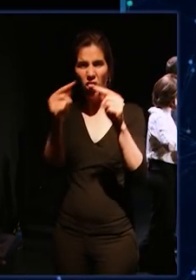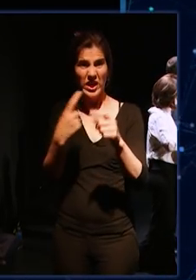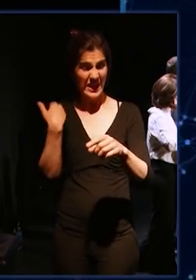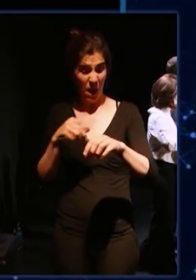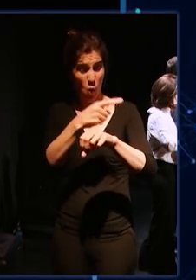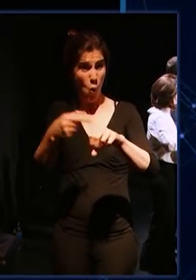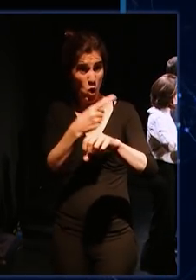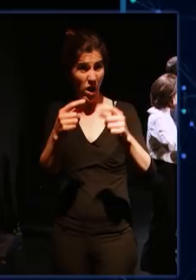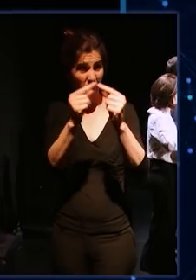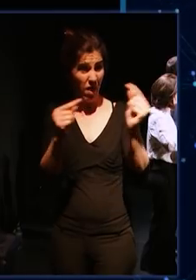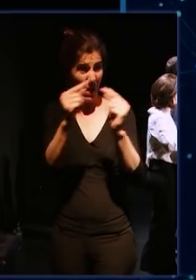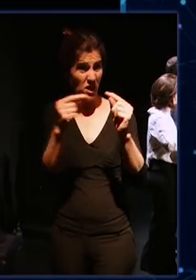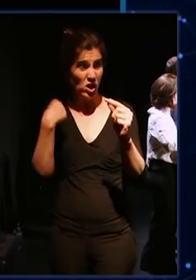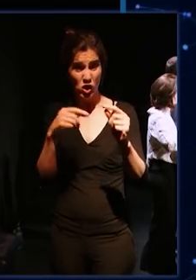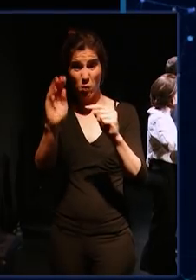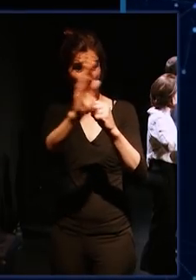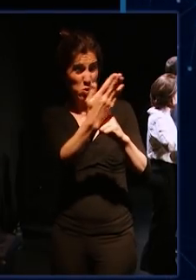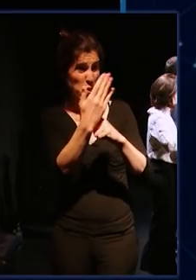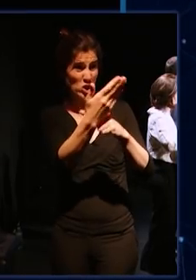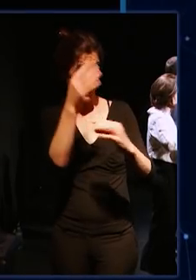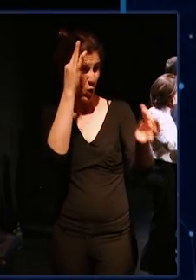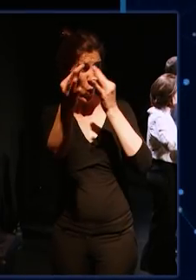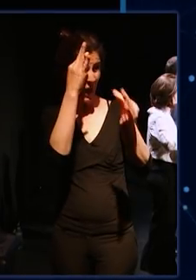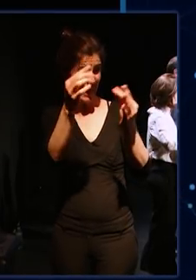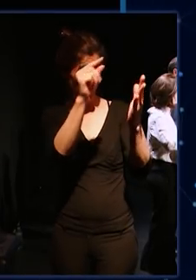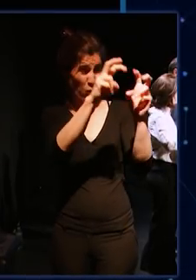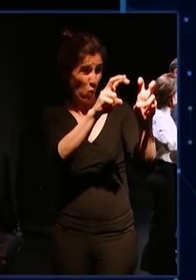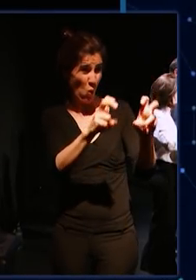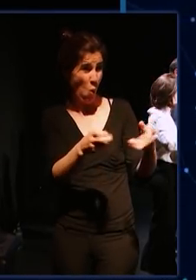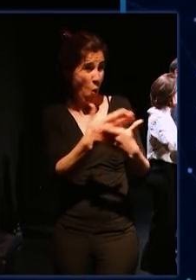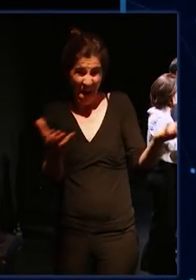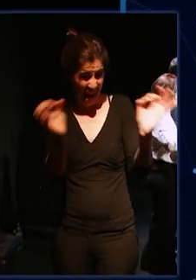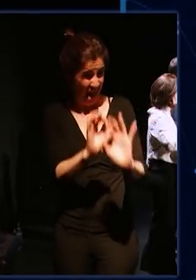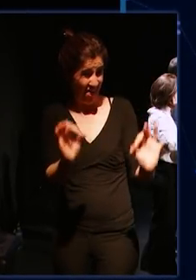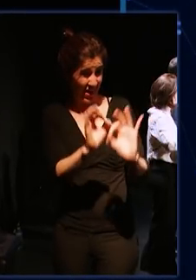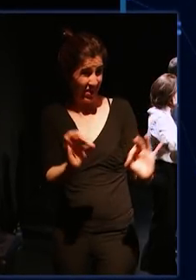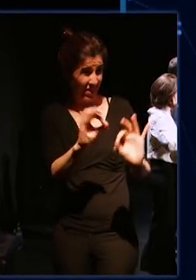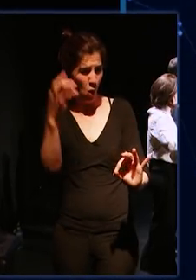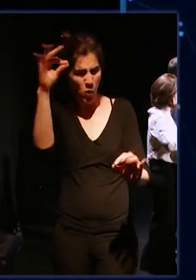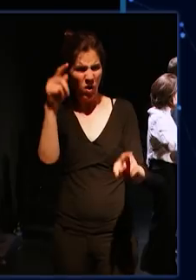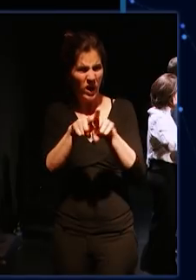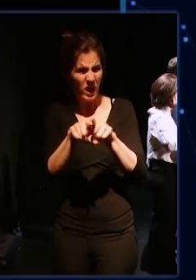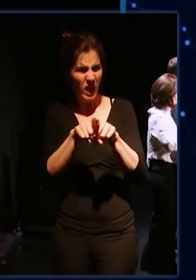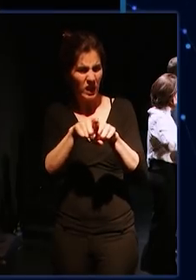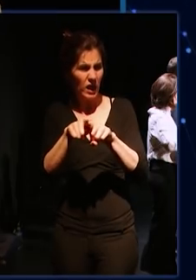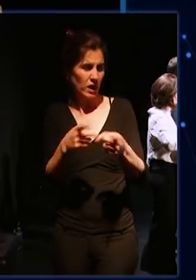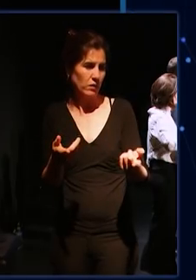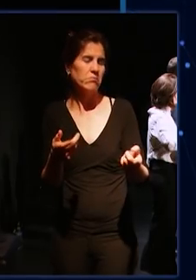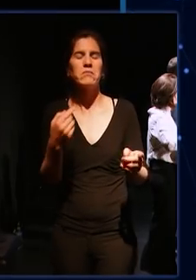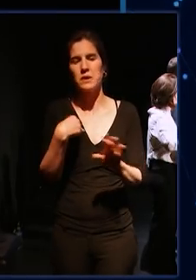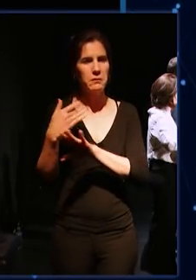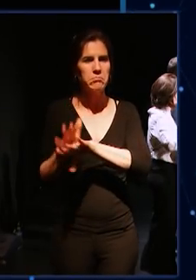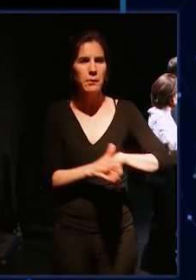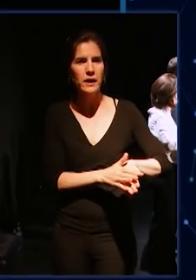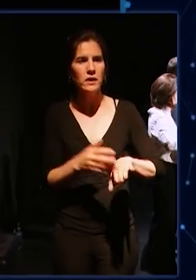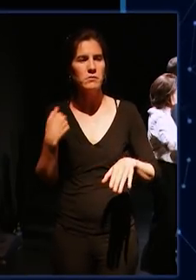no he sabut escoltar cap proposta concreta de cap dels eixos d'aquest debat. Dit això, la CUP, en el